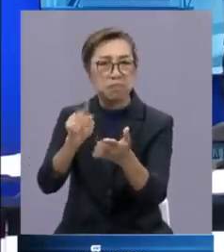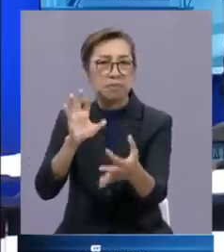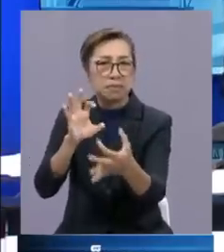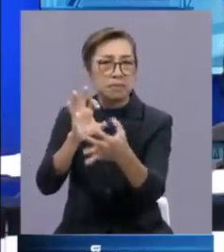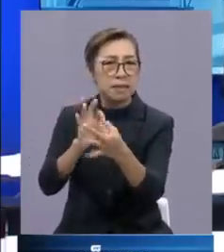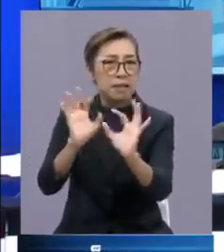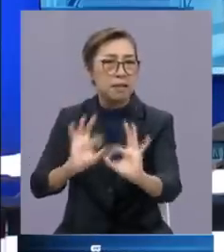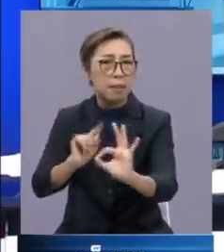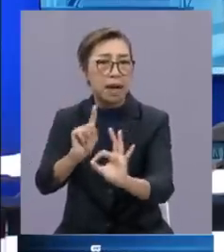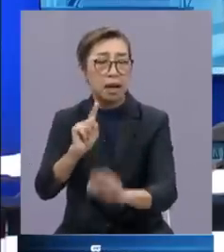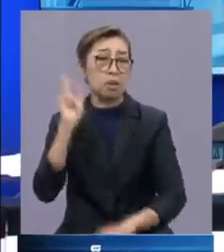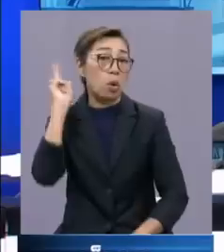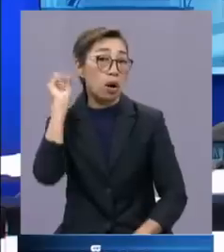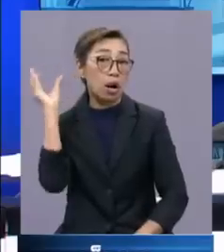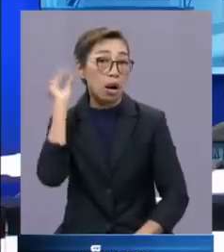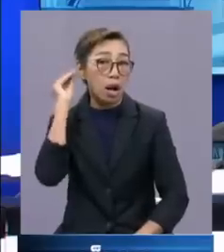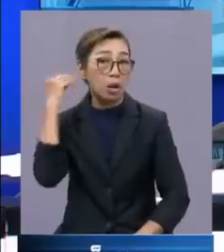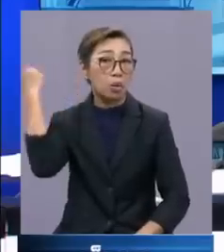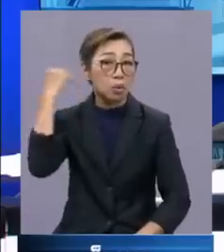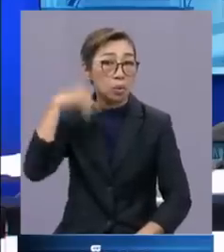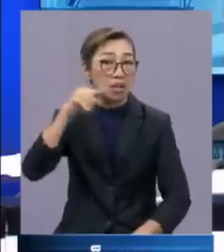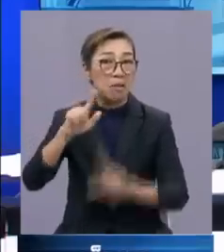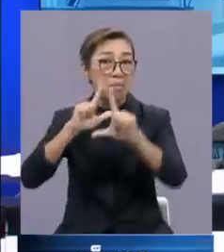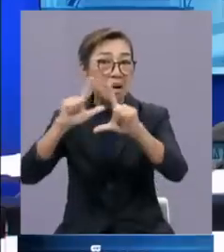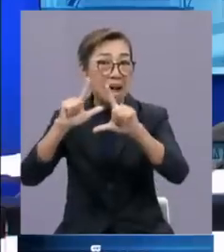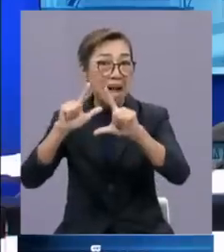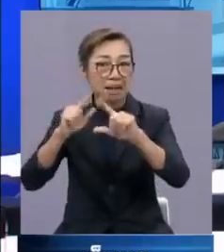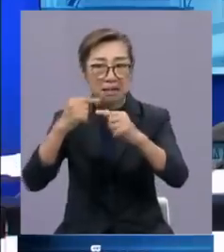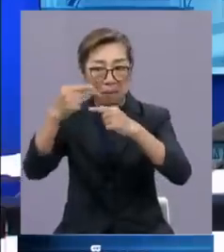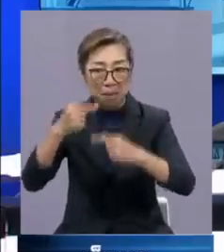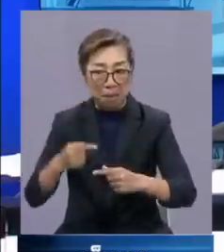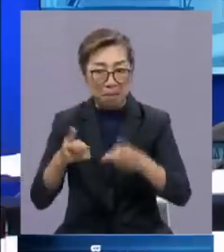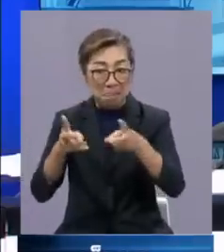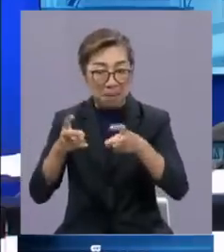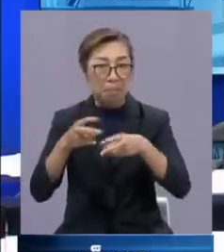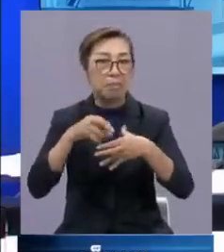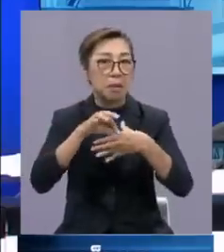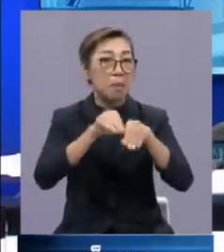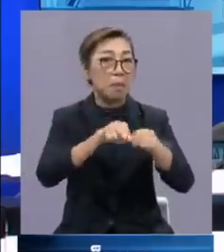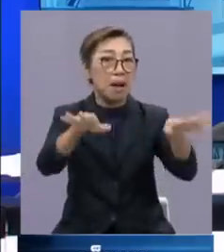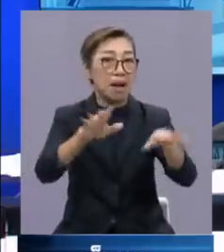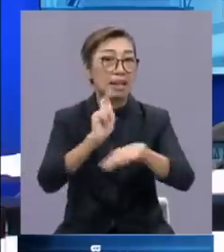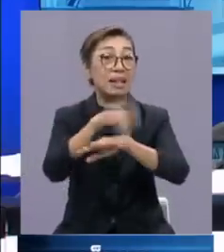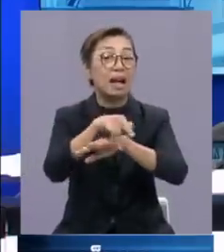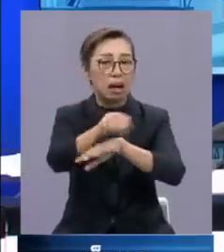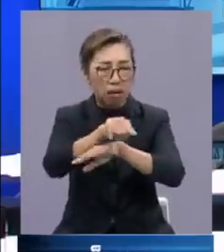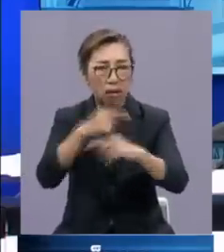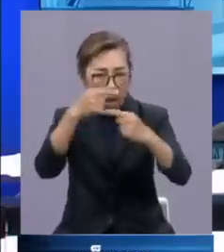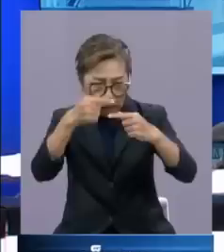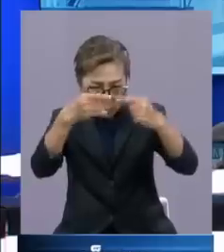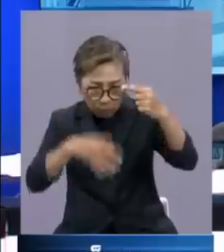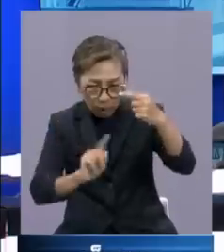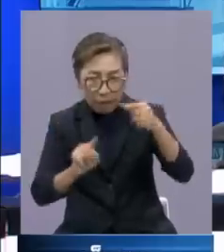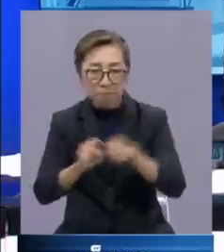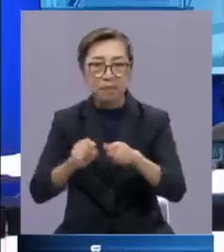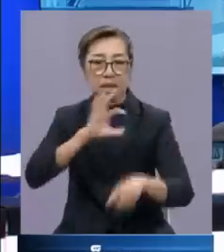โดยเฉพาะอย่างยิ่งกระแสข่าวไลน์ลงไลน์หลุดอะไรใช่ไห ม แสดงความไม่พอใจกับในส่วนของลูกพรรคเองที่ไม่พอใจแกนนำบางส่วน